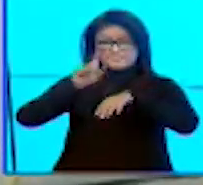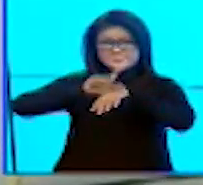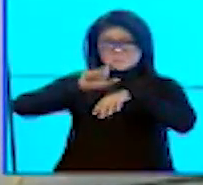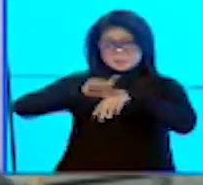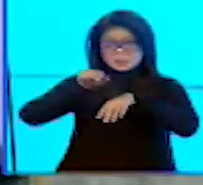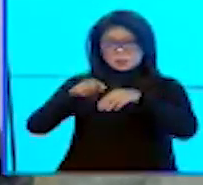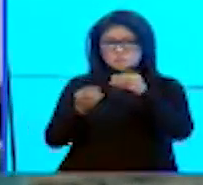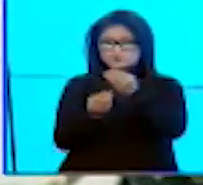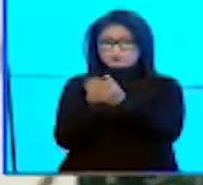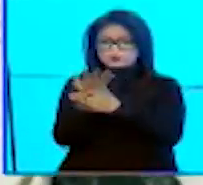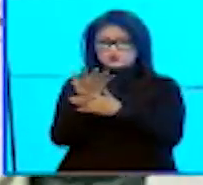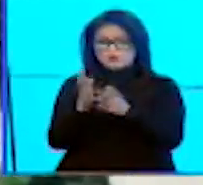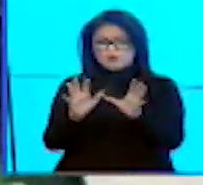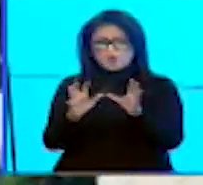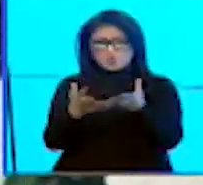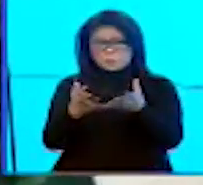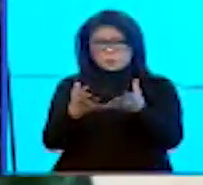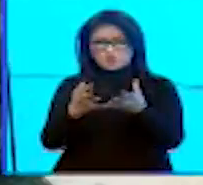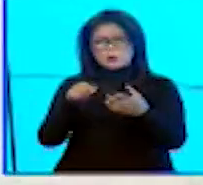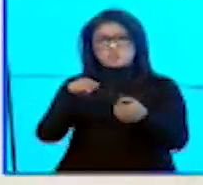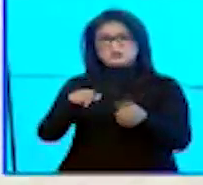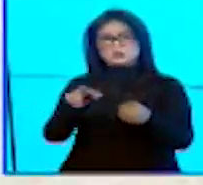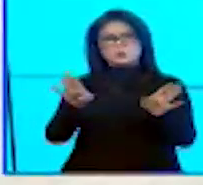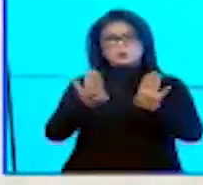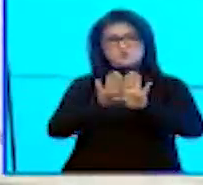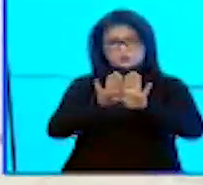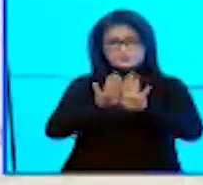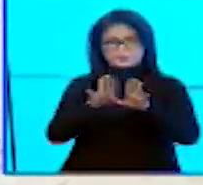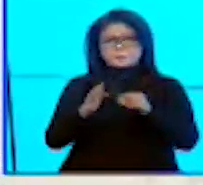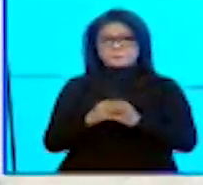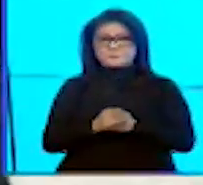Tarawih ditutup sementara. Dari Banyuwangi, Jawa Timur, Eri Sutomo melaporkan.